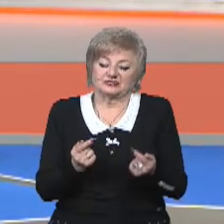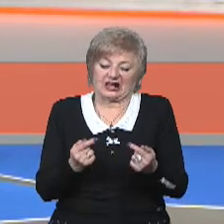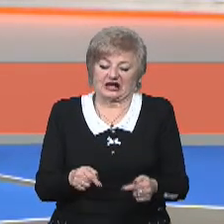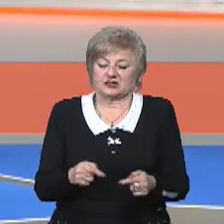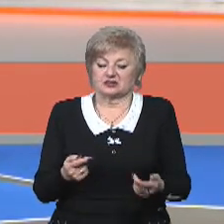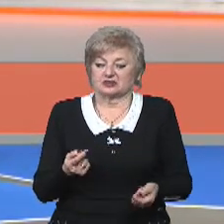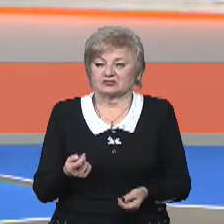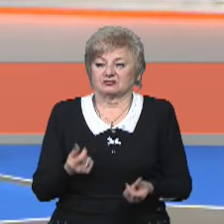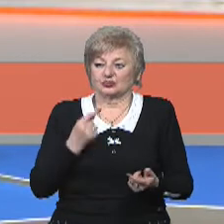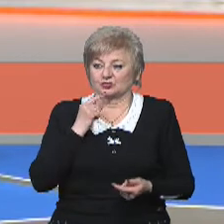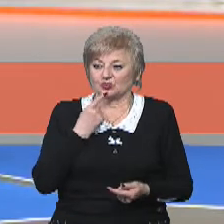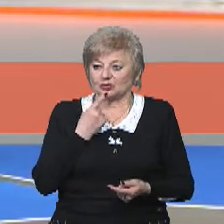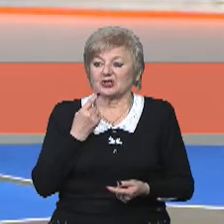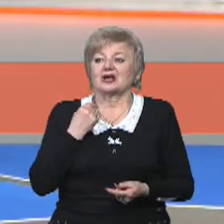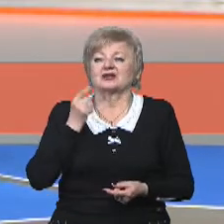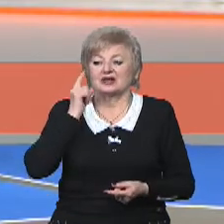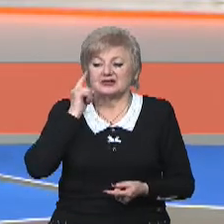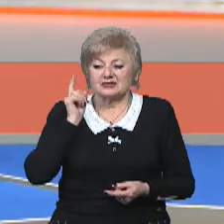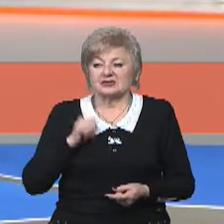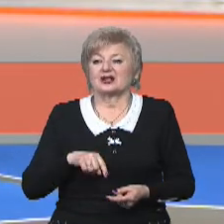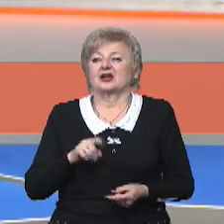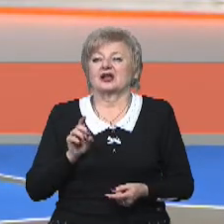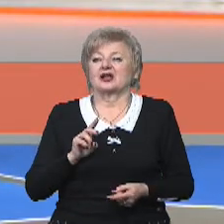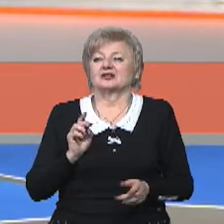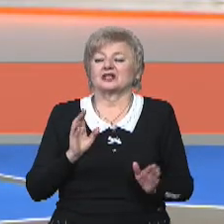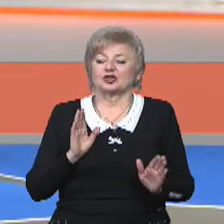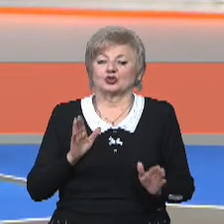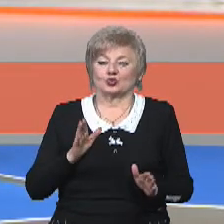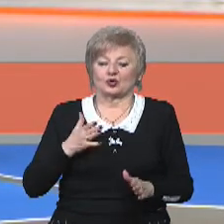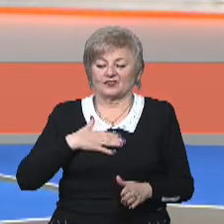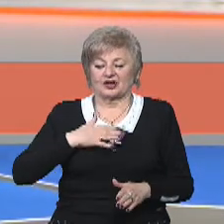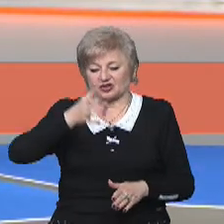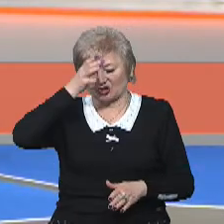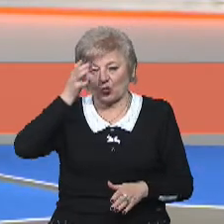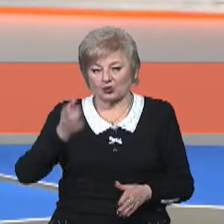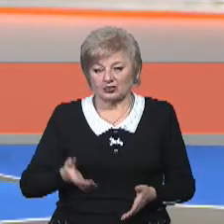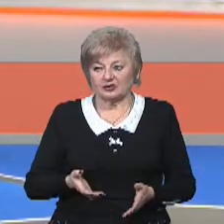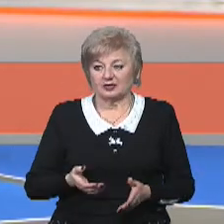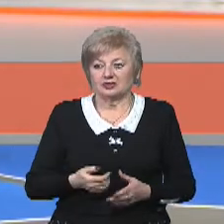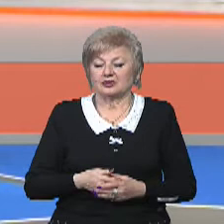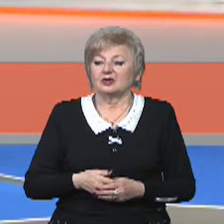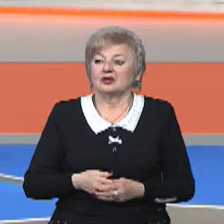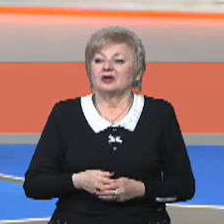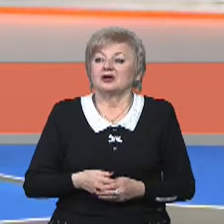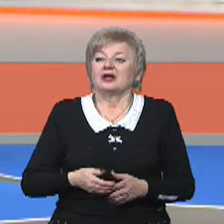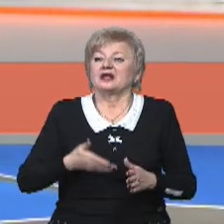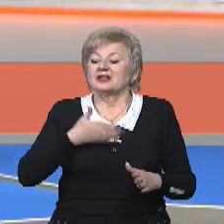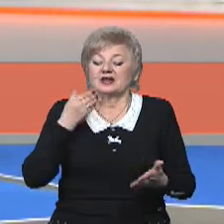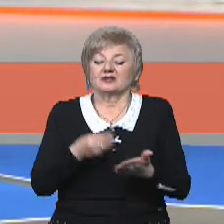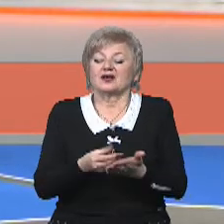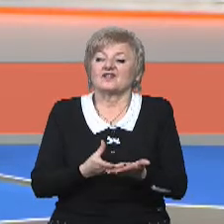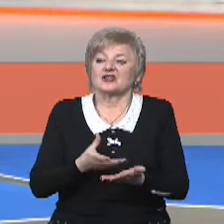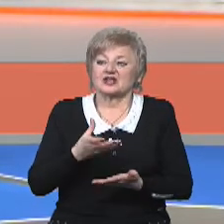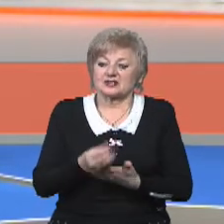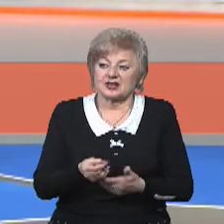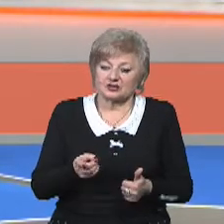в кризі. І це відомо. Це не тільки стосується гуманітарних наук. Ось. Відсутність фінансування,